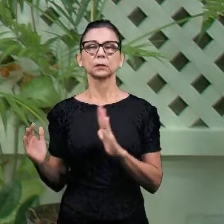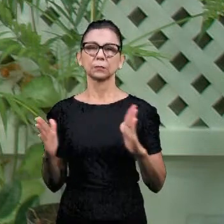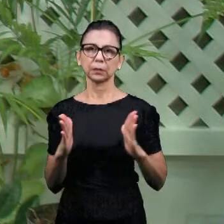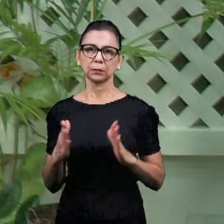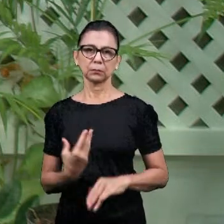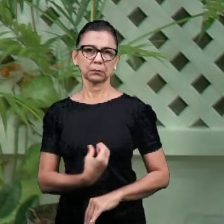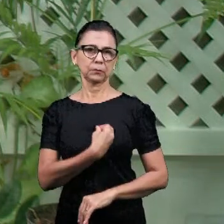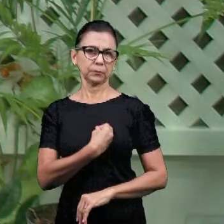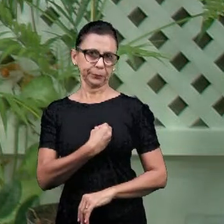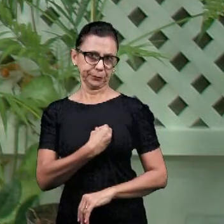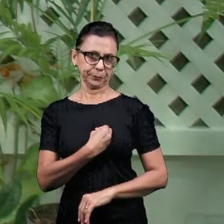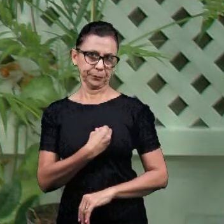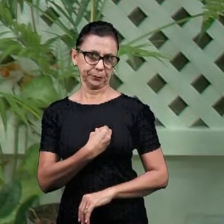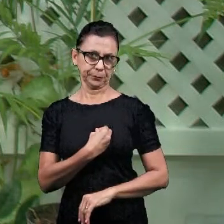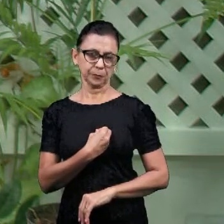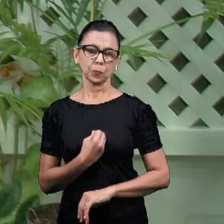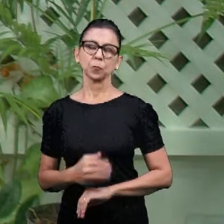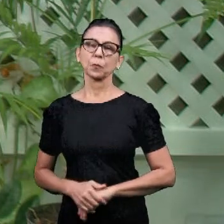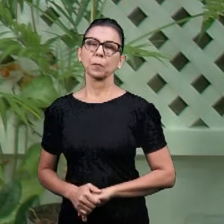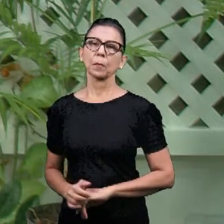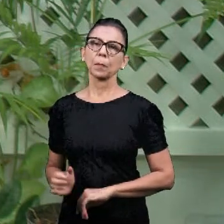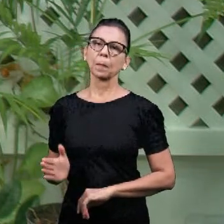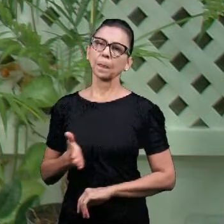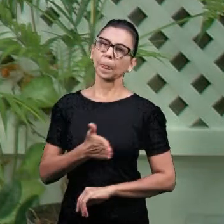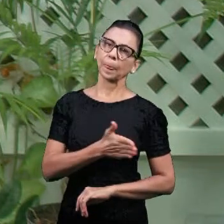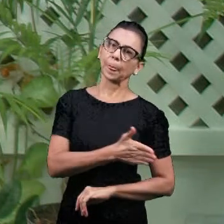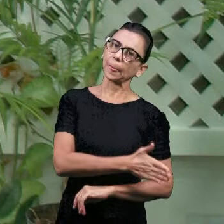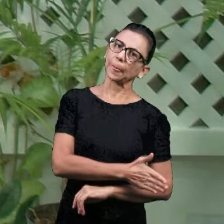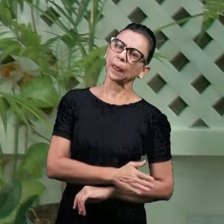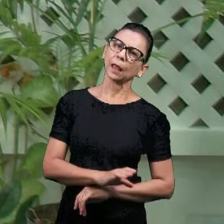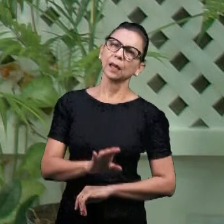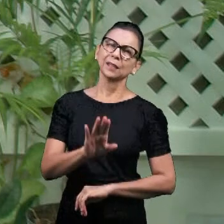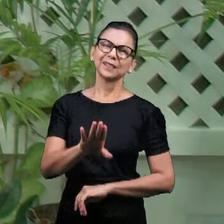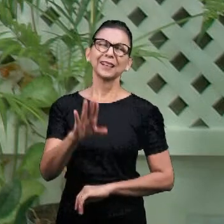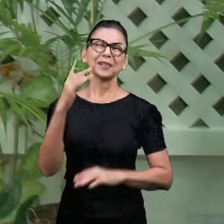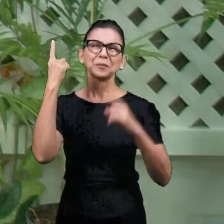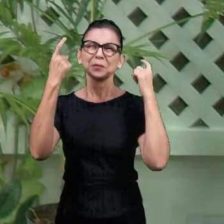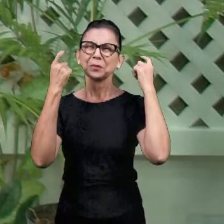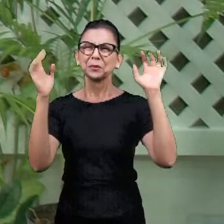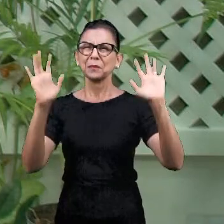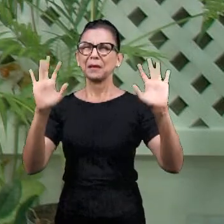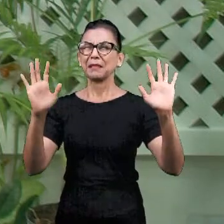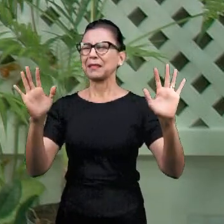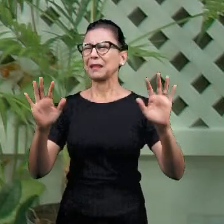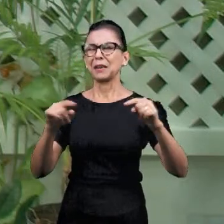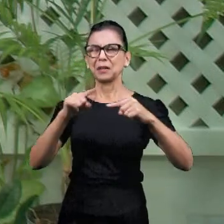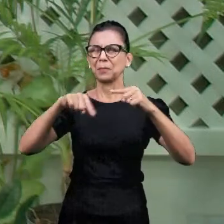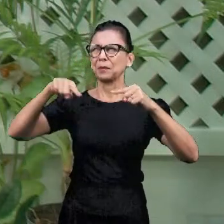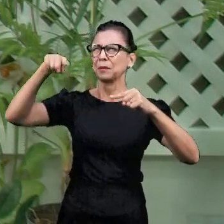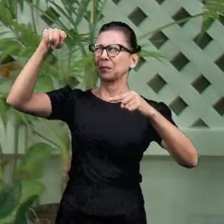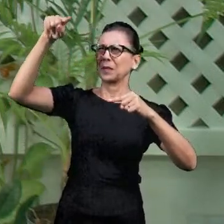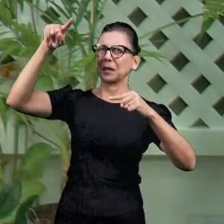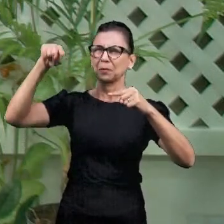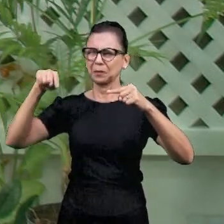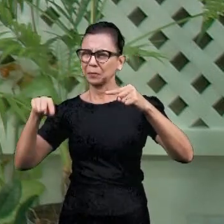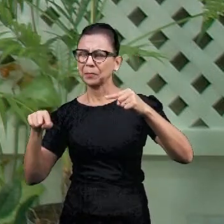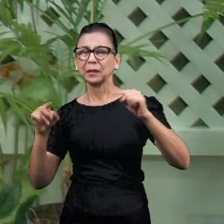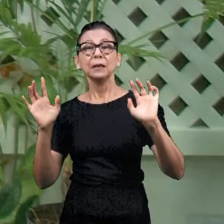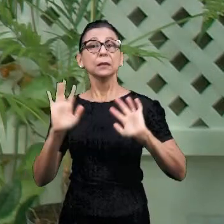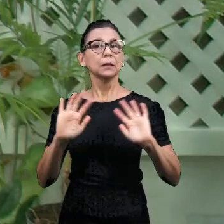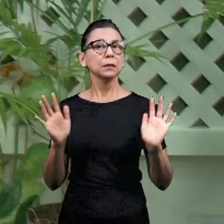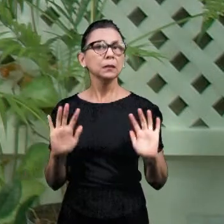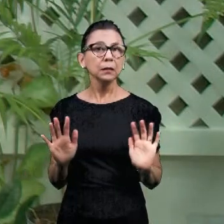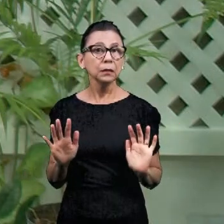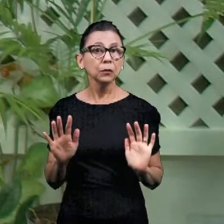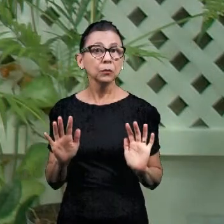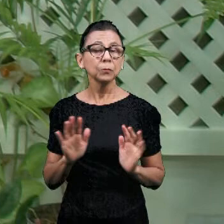vivons. Donc, par rapport à cela, ne soyez pas préoccupés, il n'a aucun